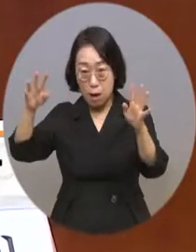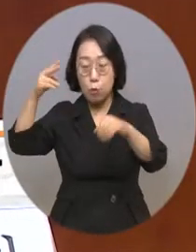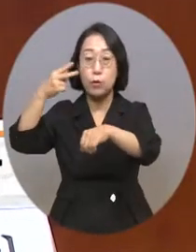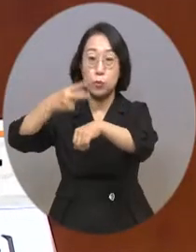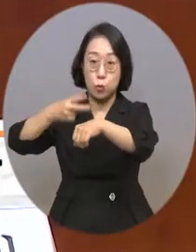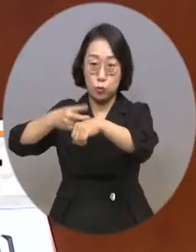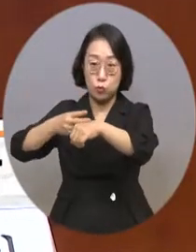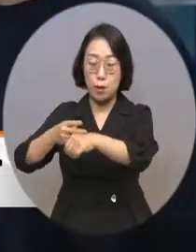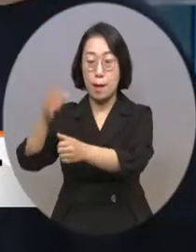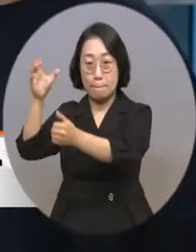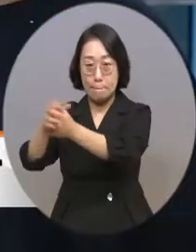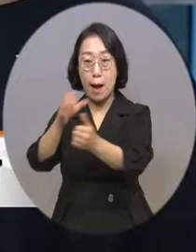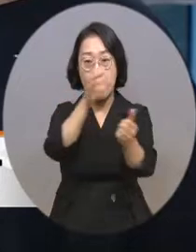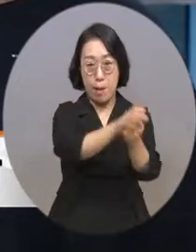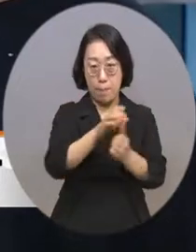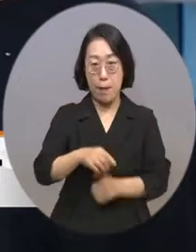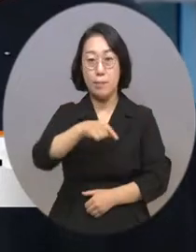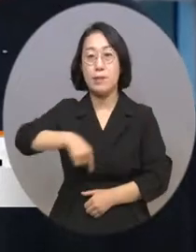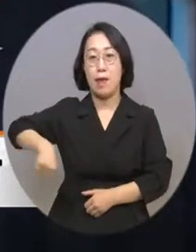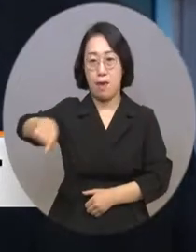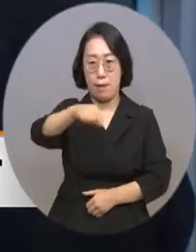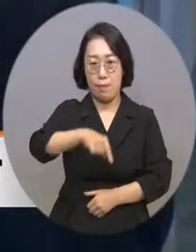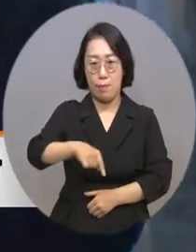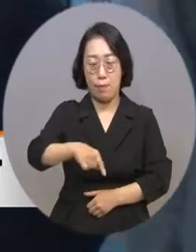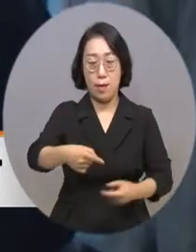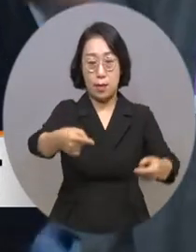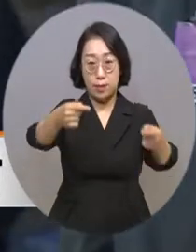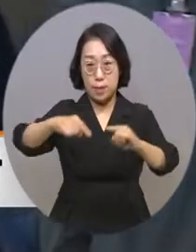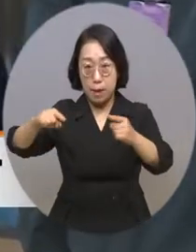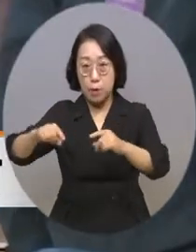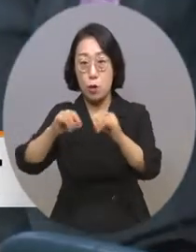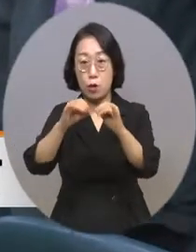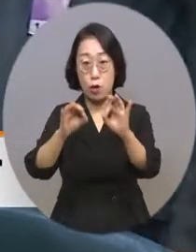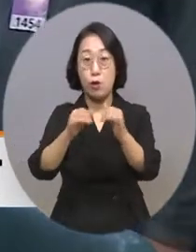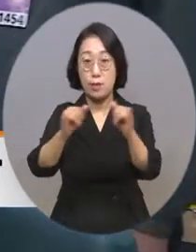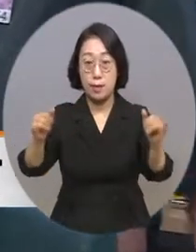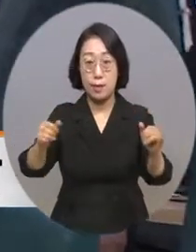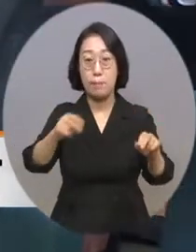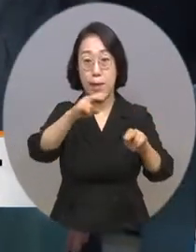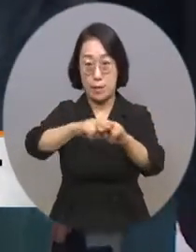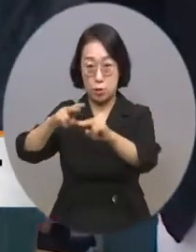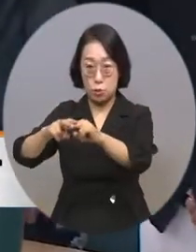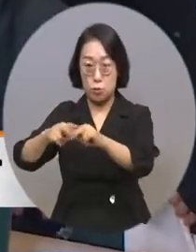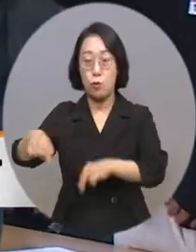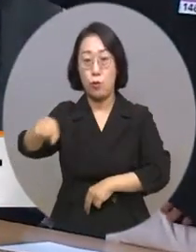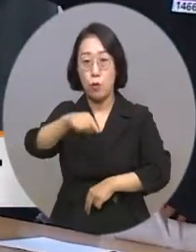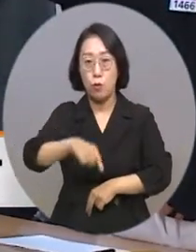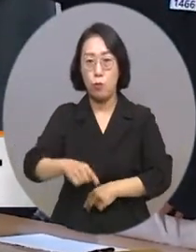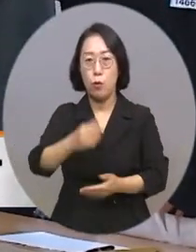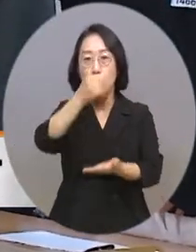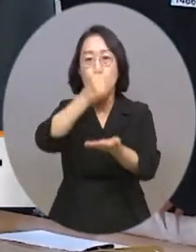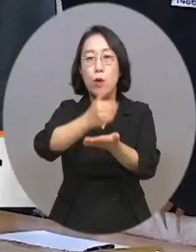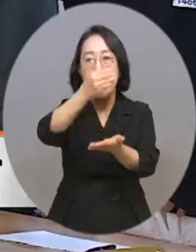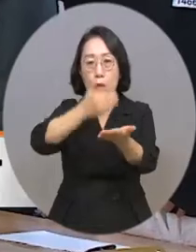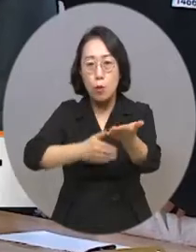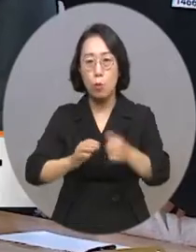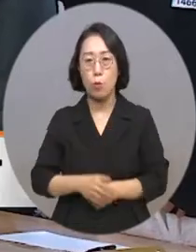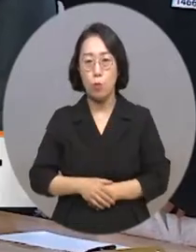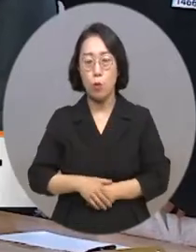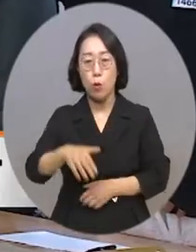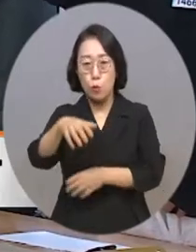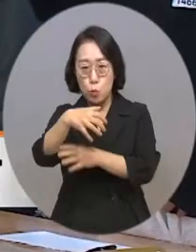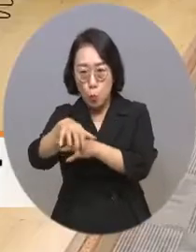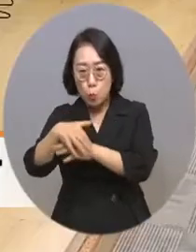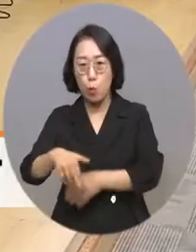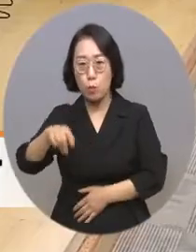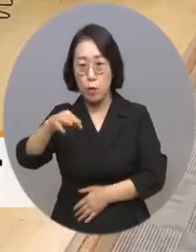맡았습니다 사전 모집한 10명의 배심원 도 참석했습니다 공소장에 따르면 종로경찰서 와 서대문